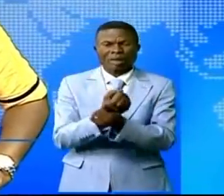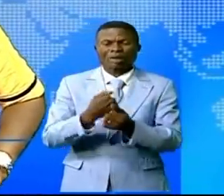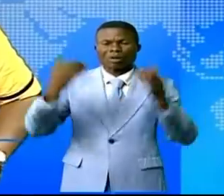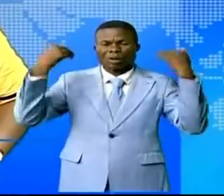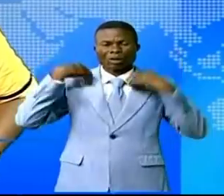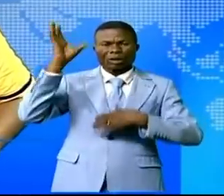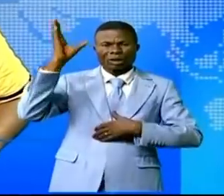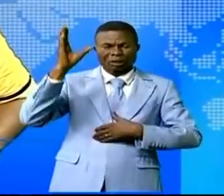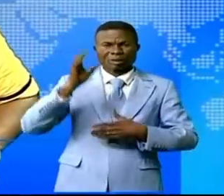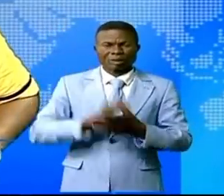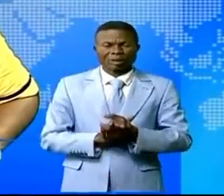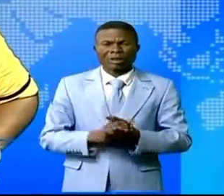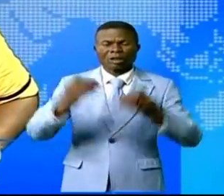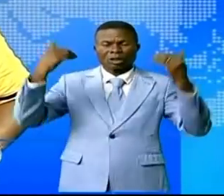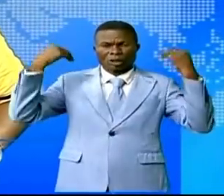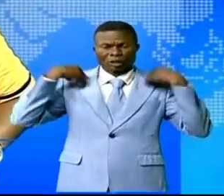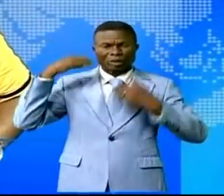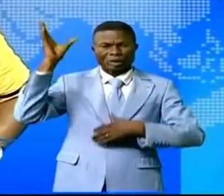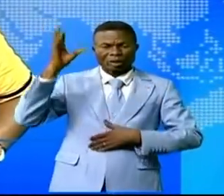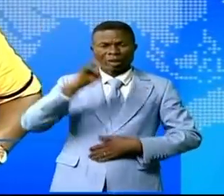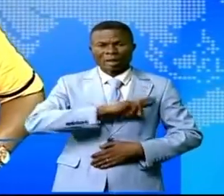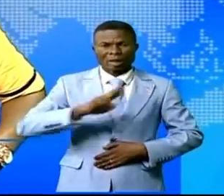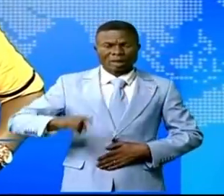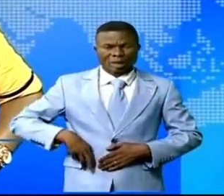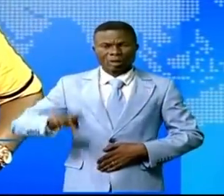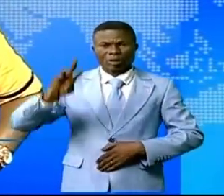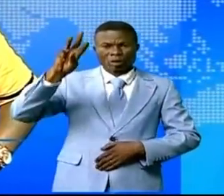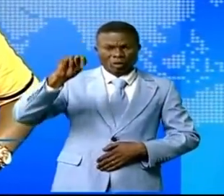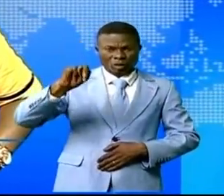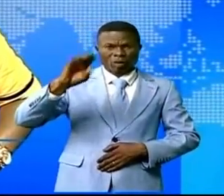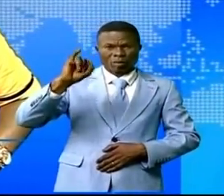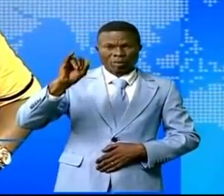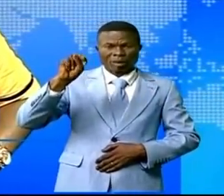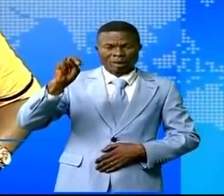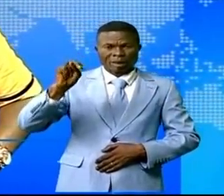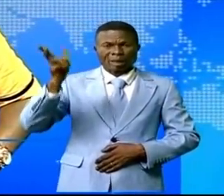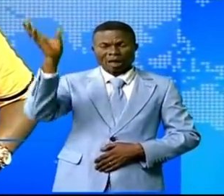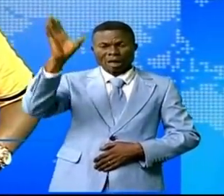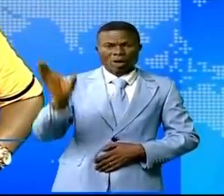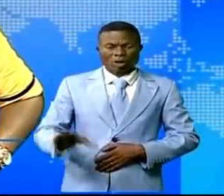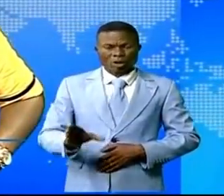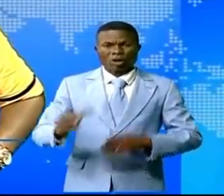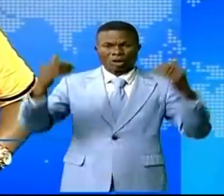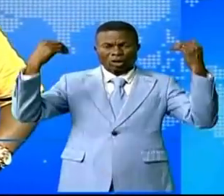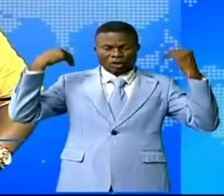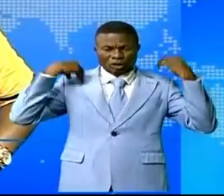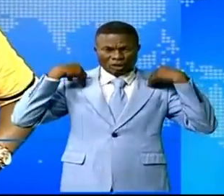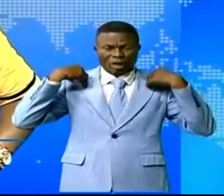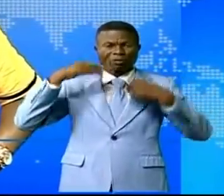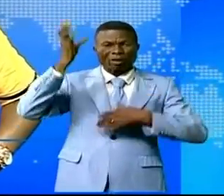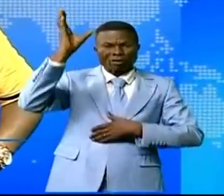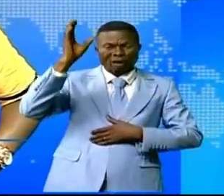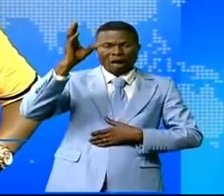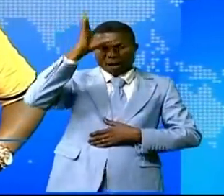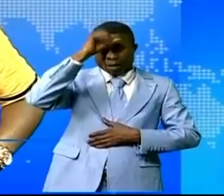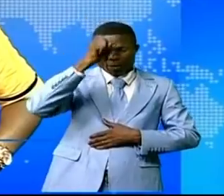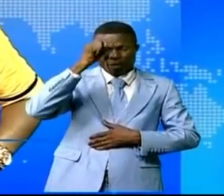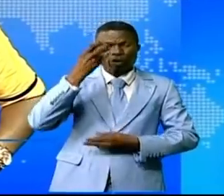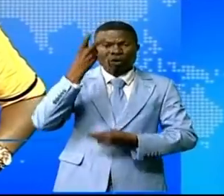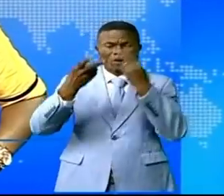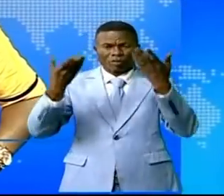Majesté Fabrice Nzambi, le roi Mwimi Congo et le grand chef coutumier du Bandundu a bouclé sa